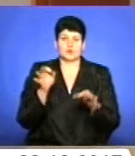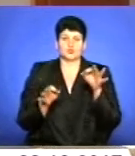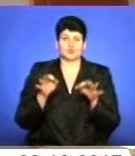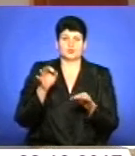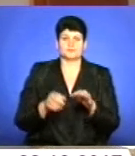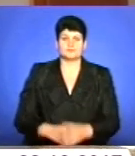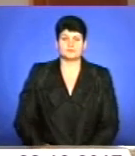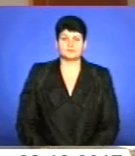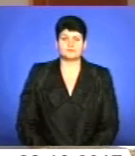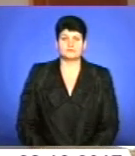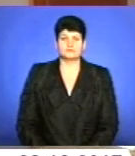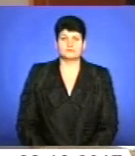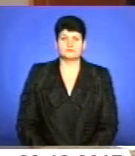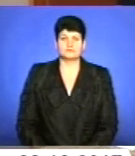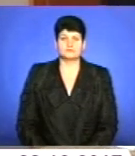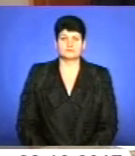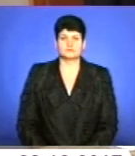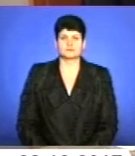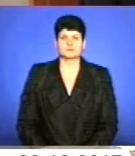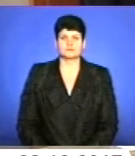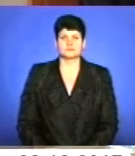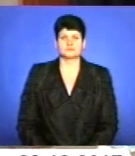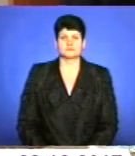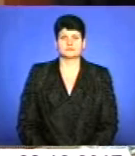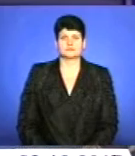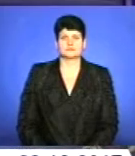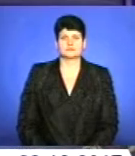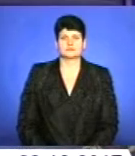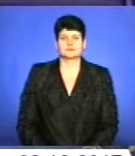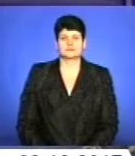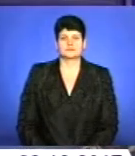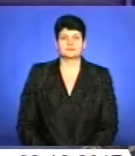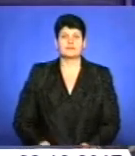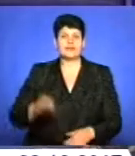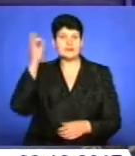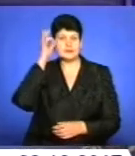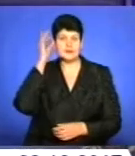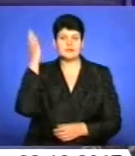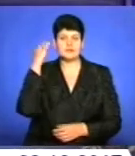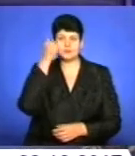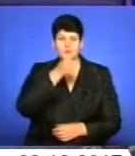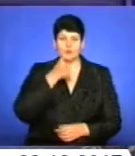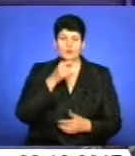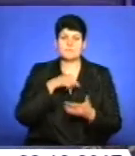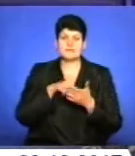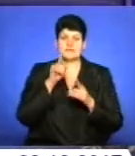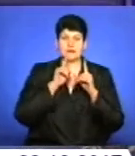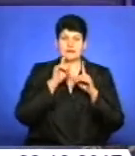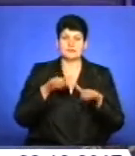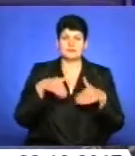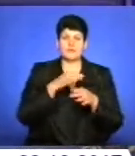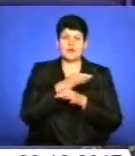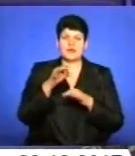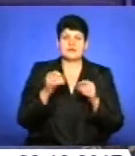Сарабун, Юрій Багрій, Андрій Бодак, Вісті ТТБ. Нагадаю, минулоріч міська рада анонсувала проект, згідно з